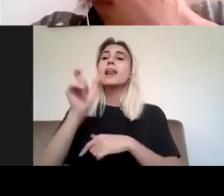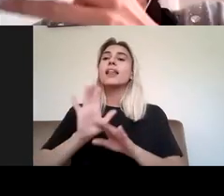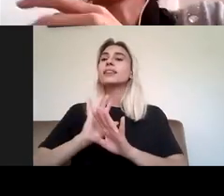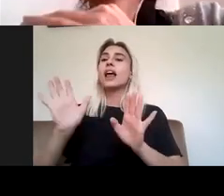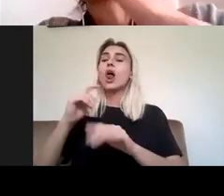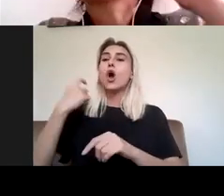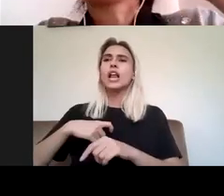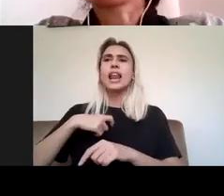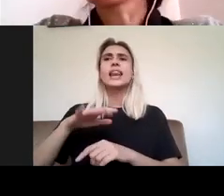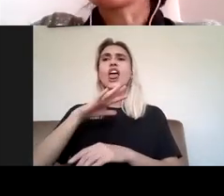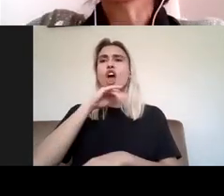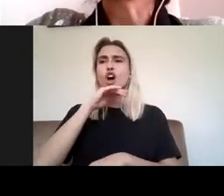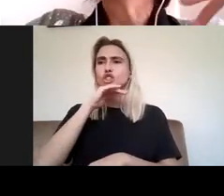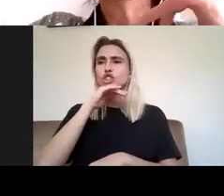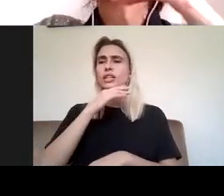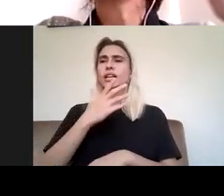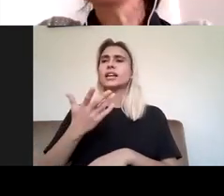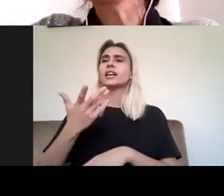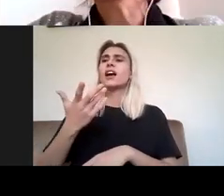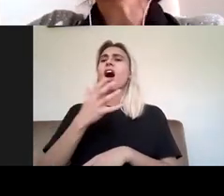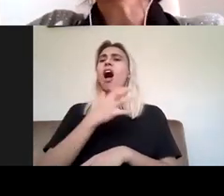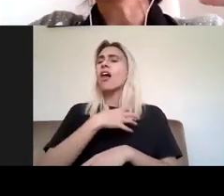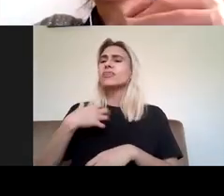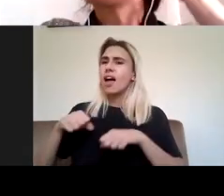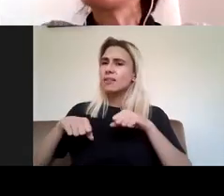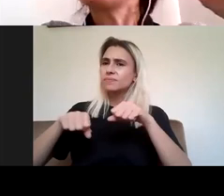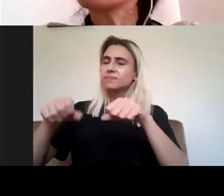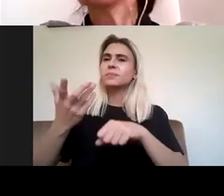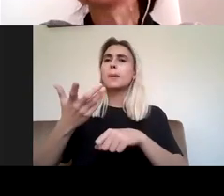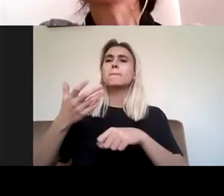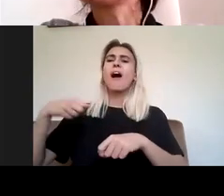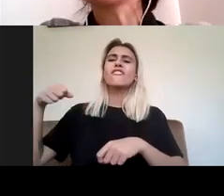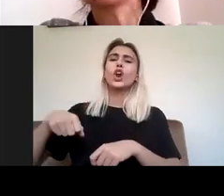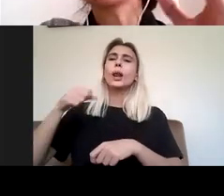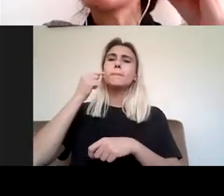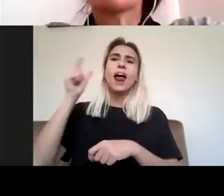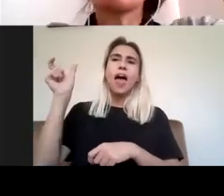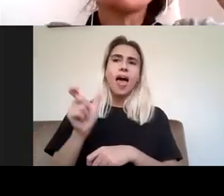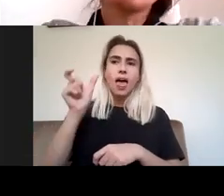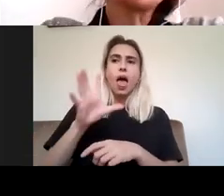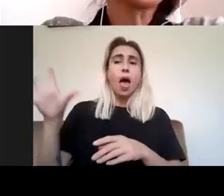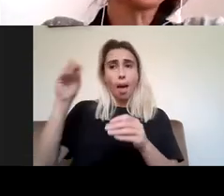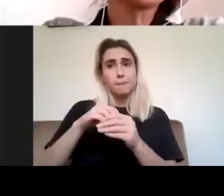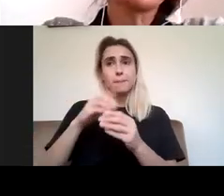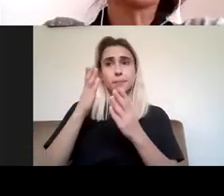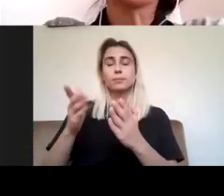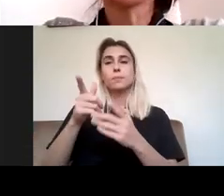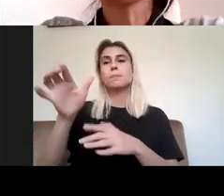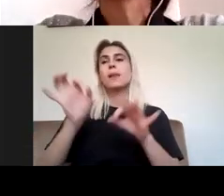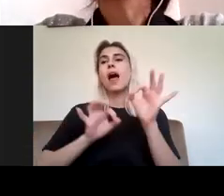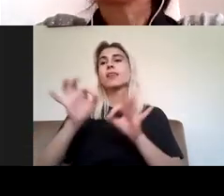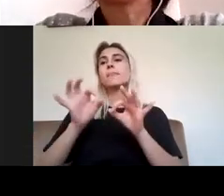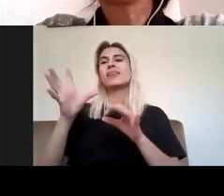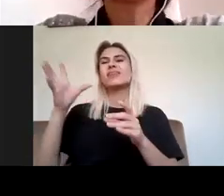özellikle yaşlı, işte pusetli anneler, bavullu bireyler gibi birçok alanı da kapsayacak şekilde planlamaya dahil